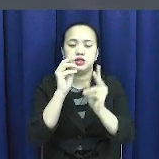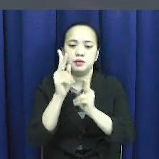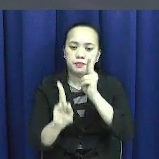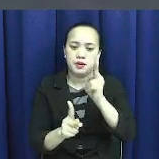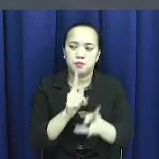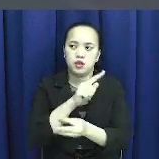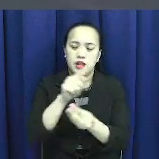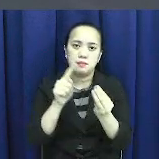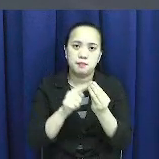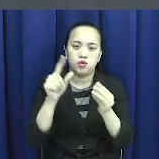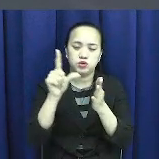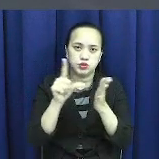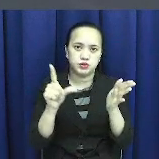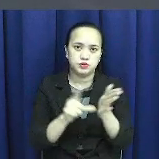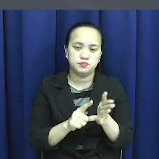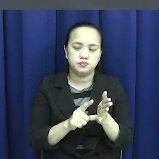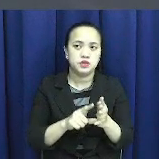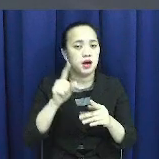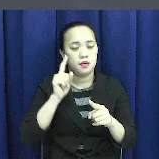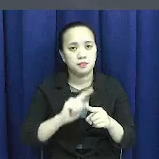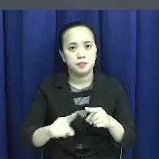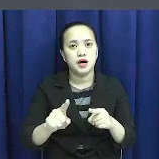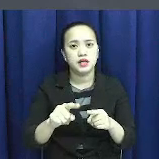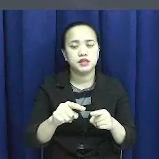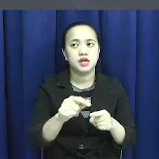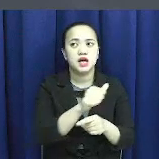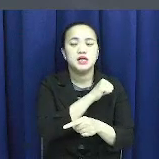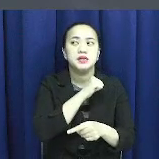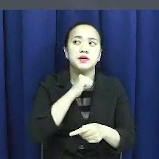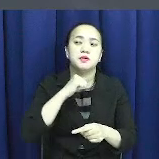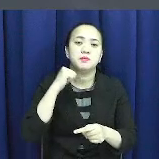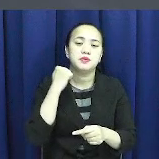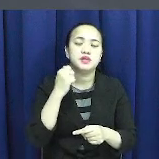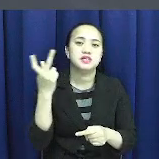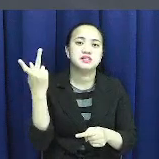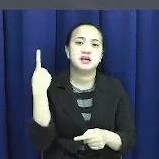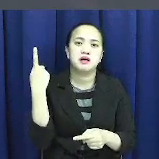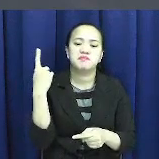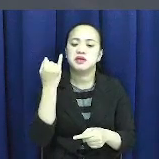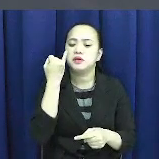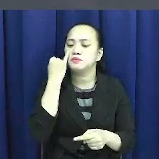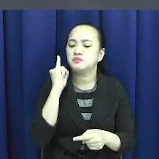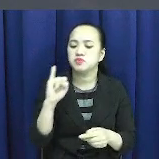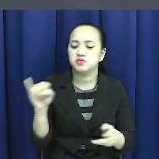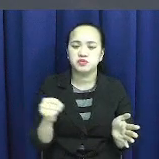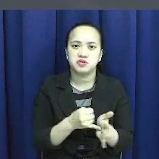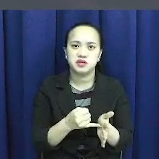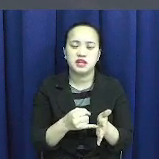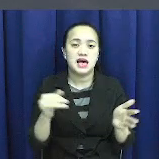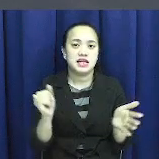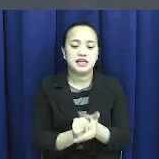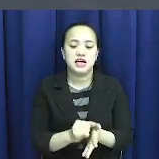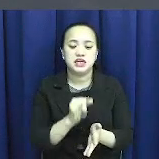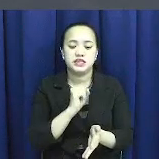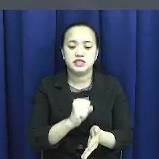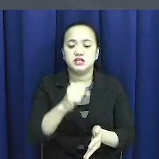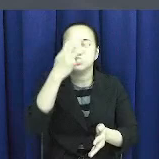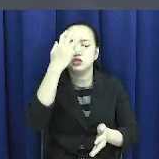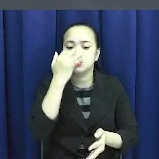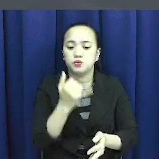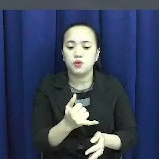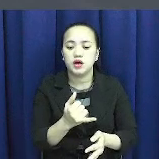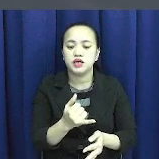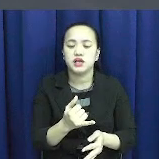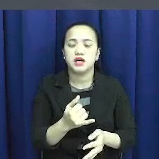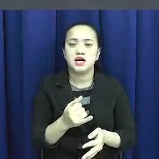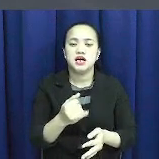Bagkos ang mga priest pa, yung unang-unang nagba-violate ng law. Kaya ngayon, inutusan ng Panginoon si Jeremiah na sabihin